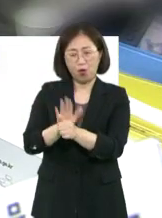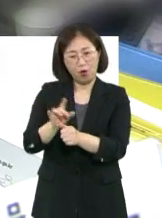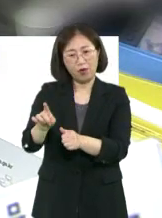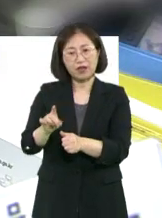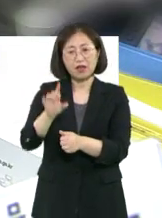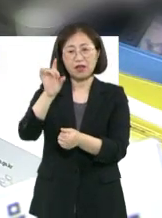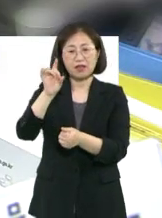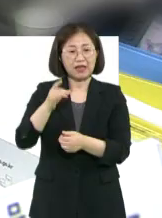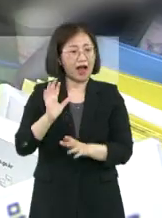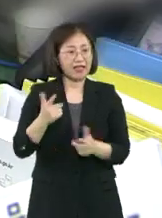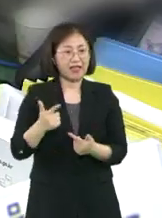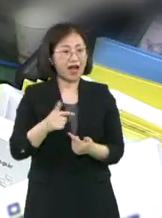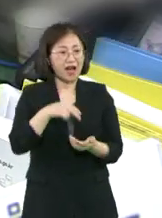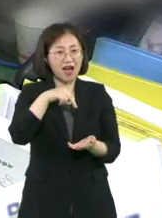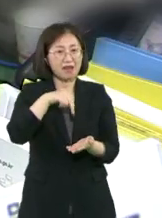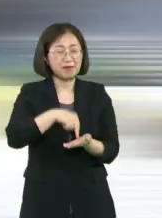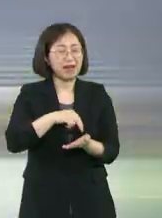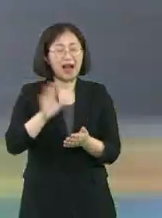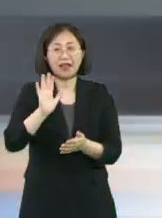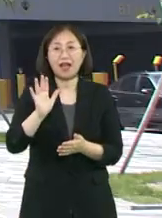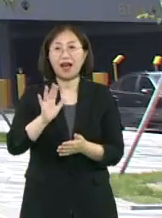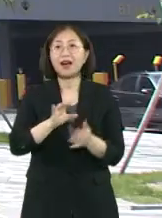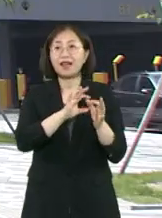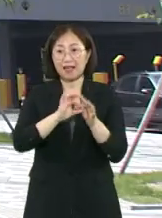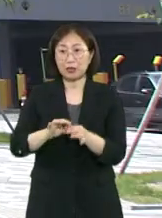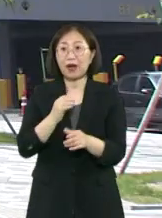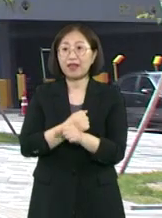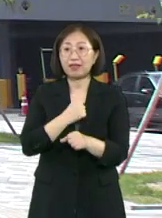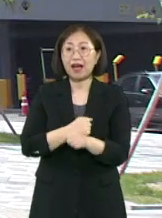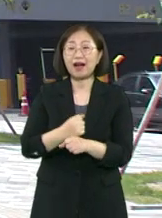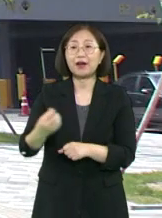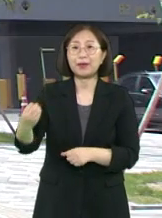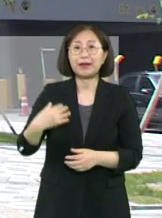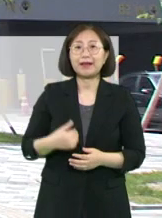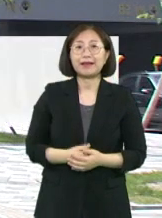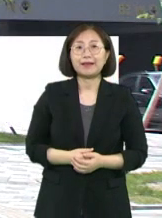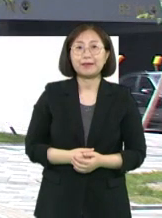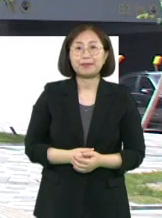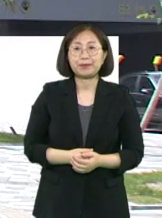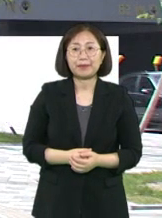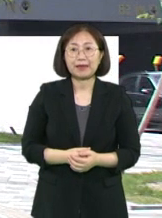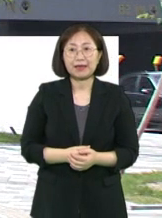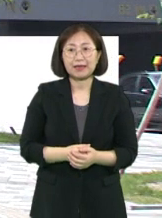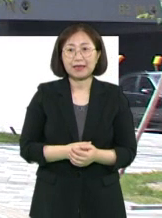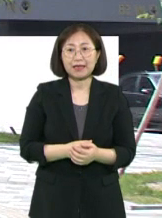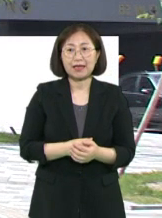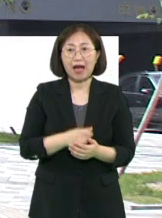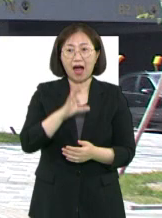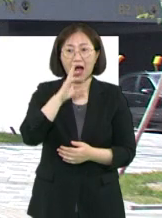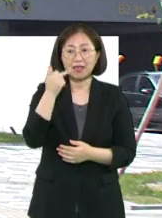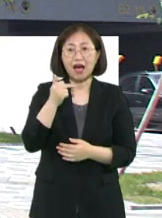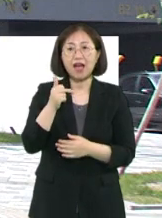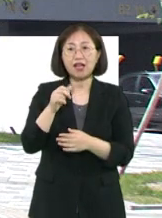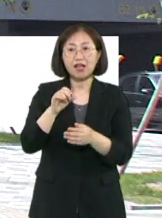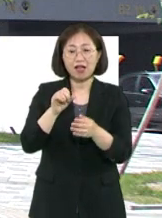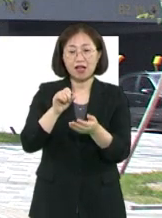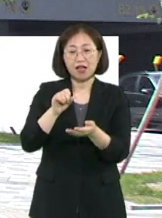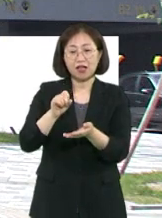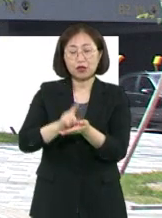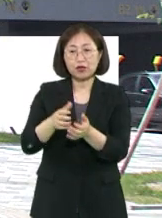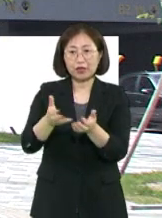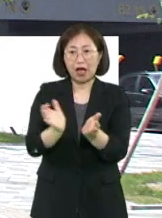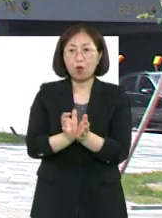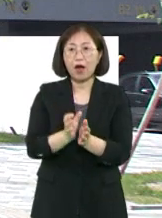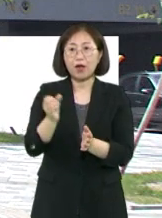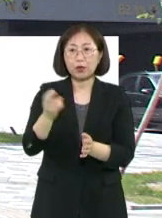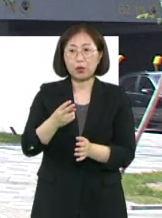천안은 이와 다르다며 난색을 표합니다. 기존의 충남 아산 프로축구단 때와 지금